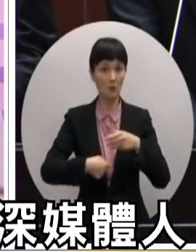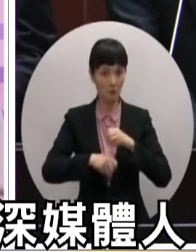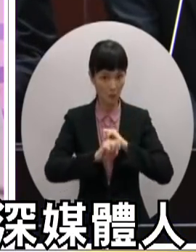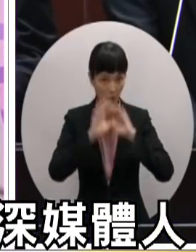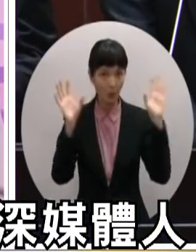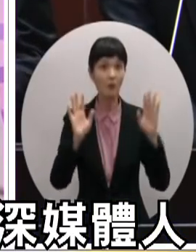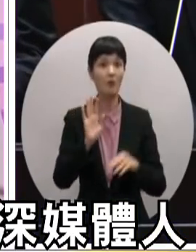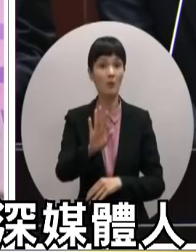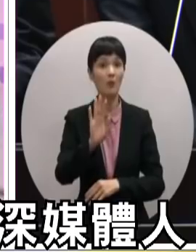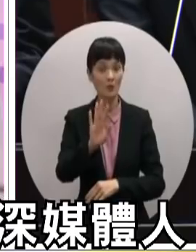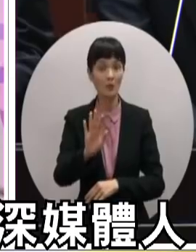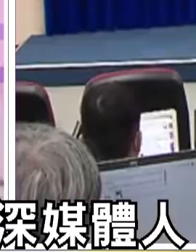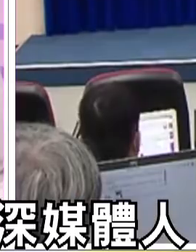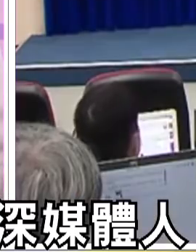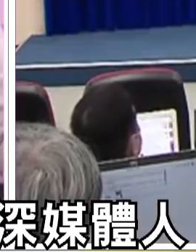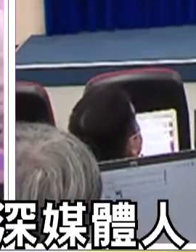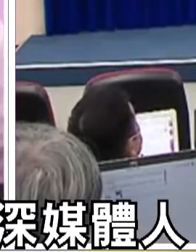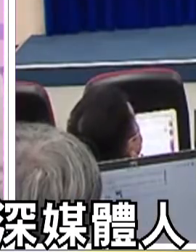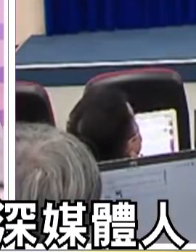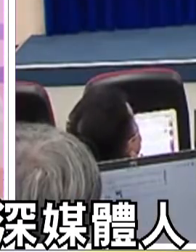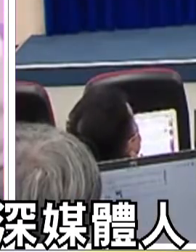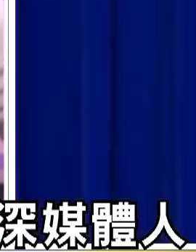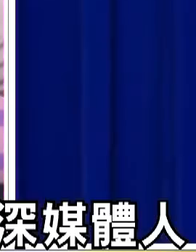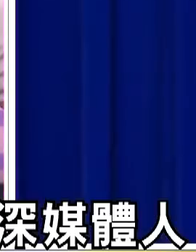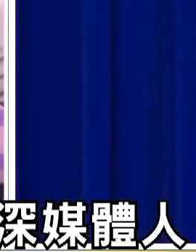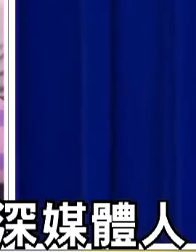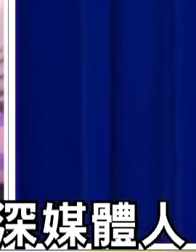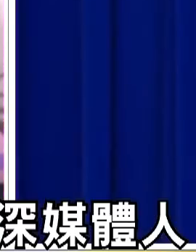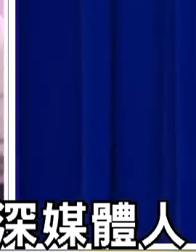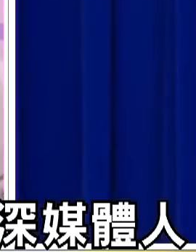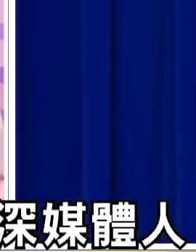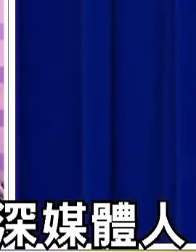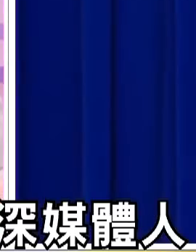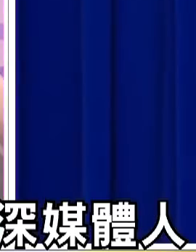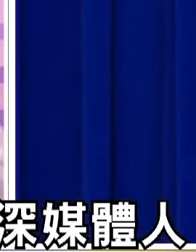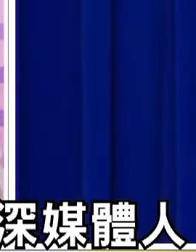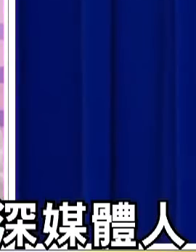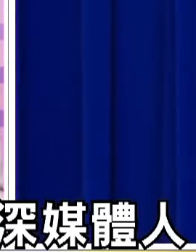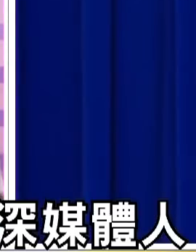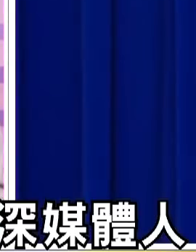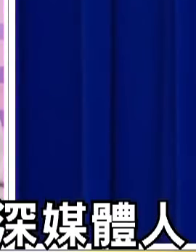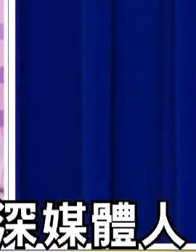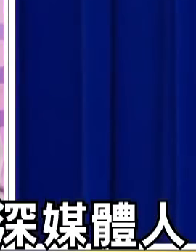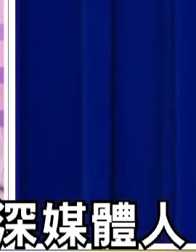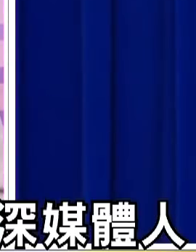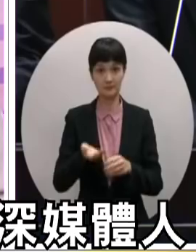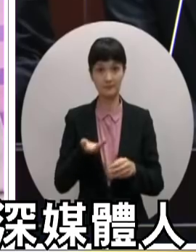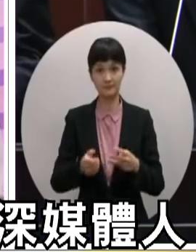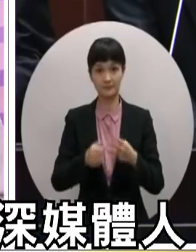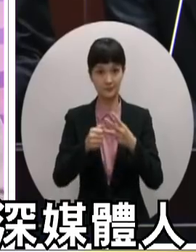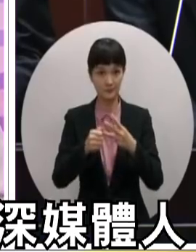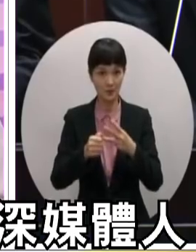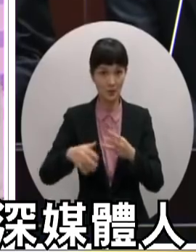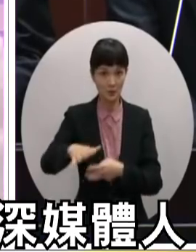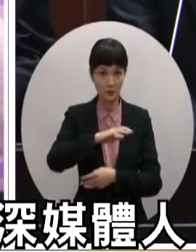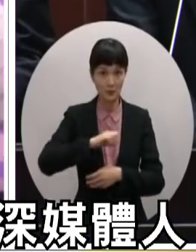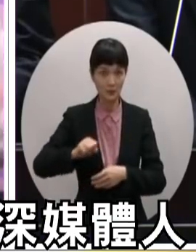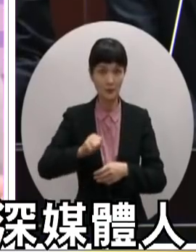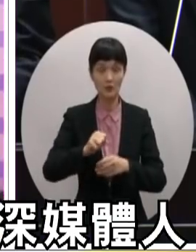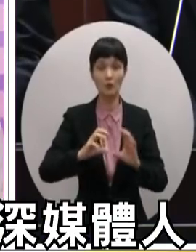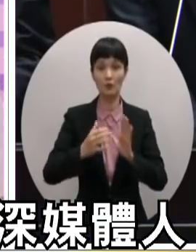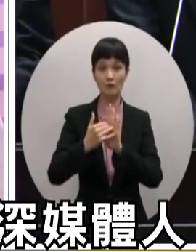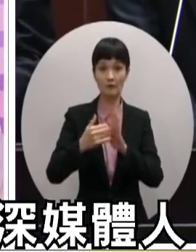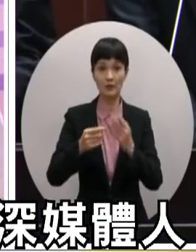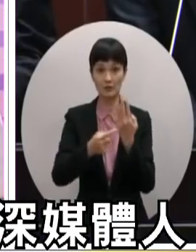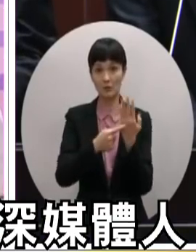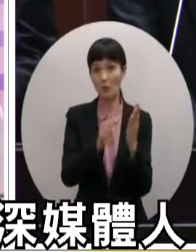要直接演习，而且一年要演习好几次。我以前在公司的时候，我们那个消防安检那些东西，因为我是主管，我要负责了解逃生通道啊这些